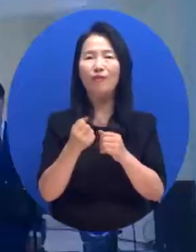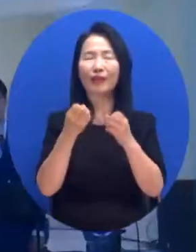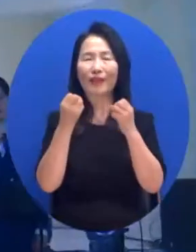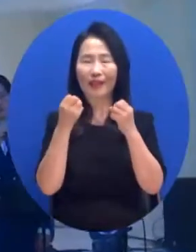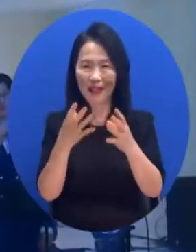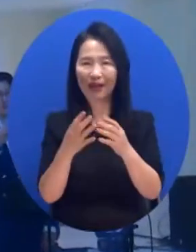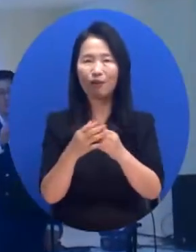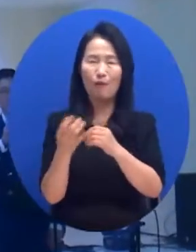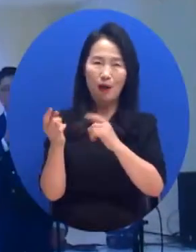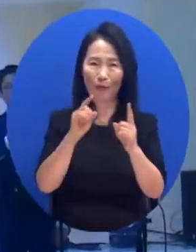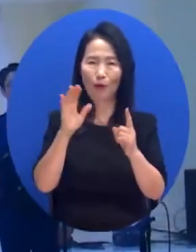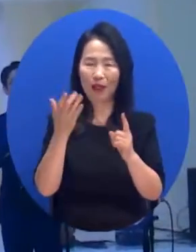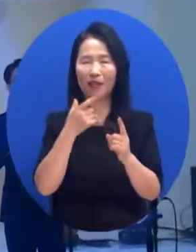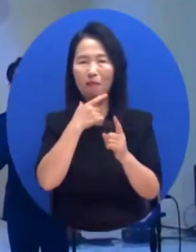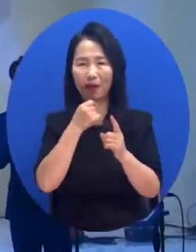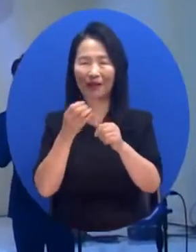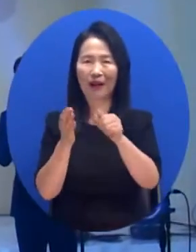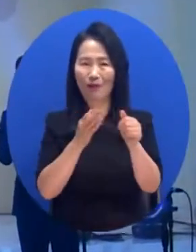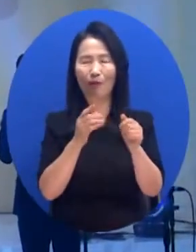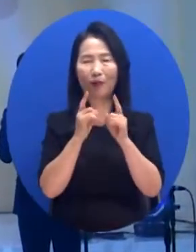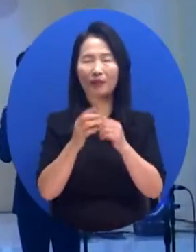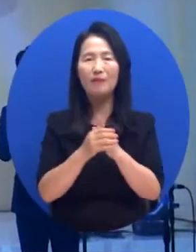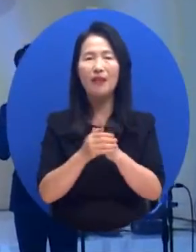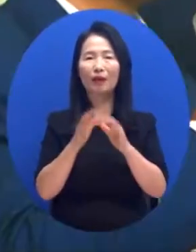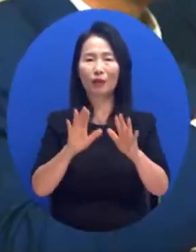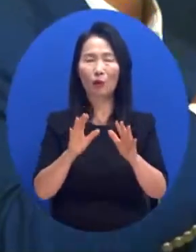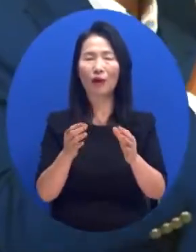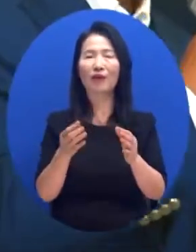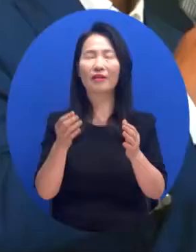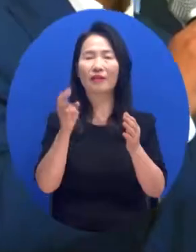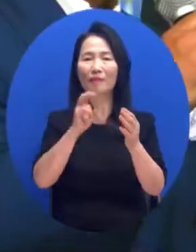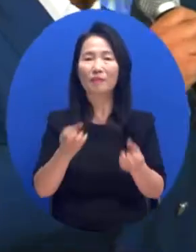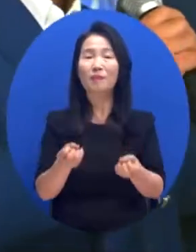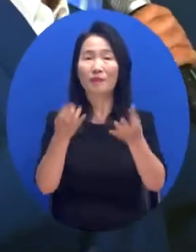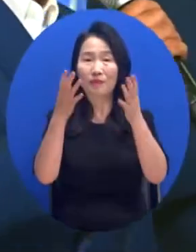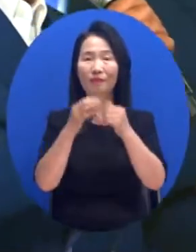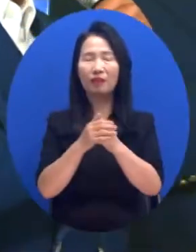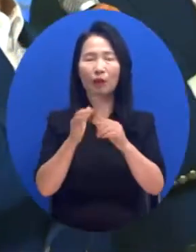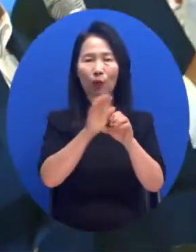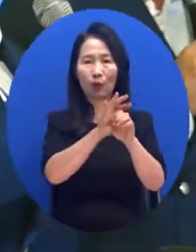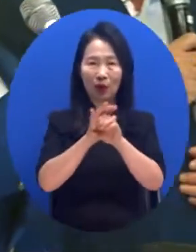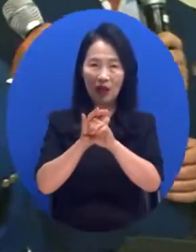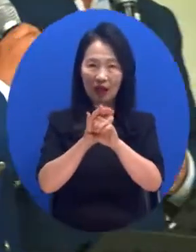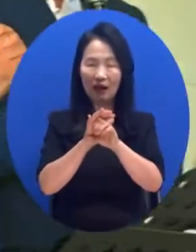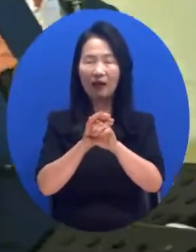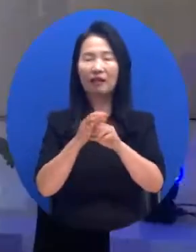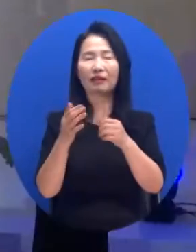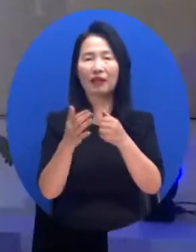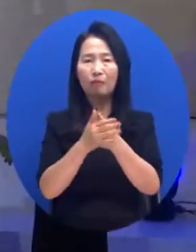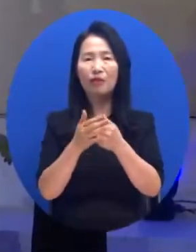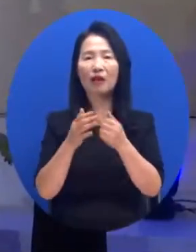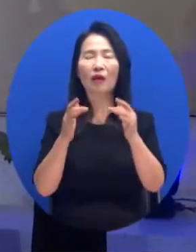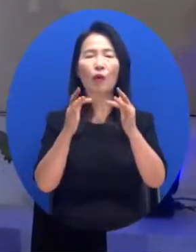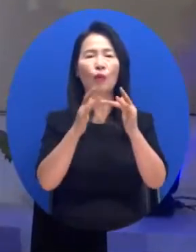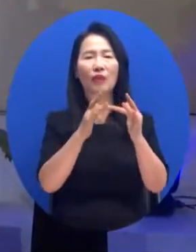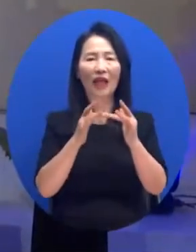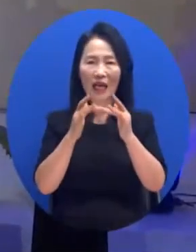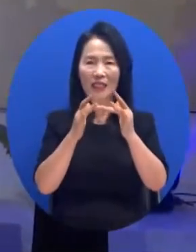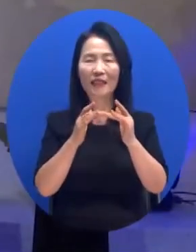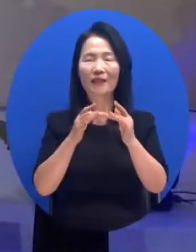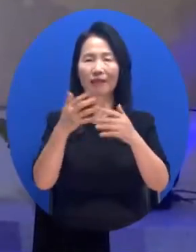바란다고 인사를 전했습니다. 이번 콘서트는 코로나19로 인해 CTS 전북방송 온라인 방송 채널을